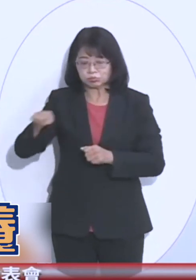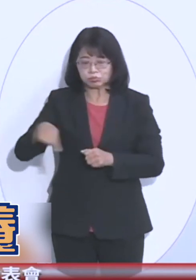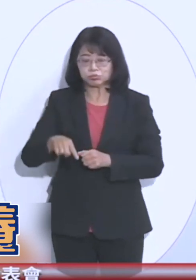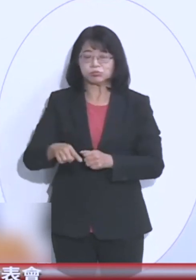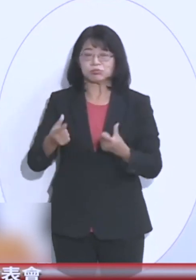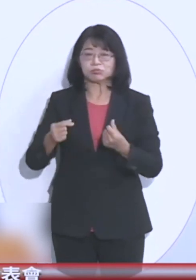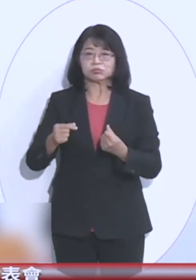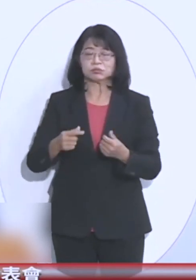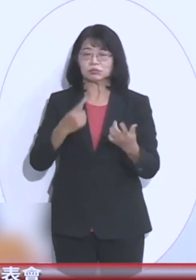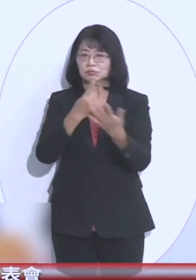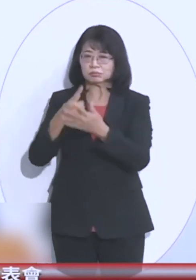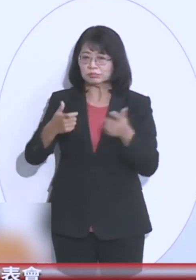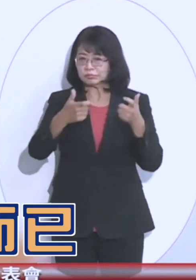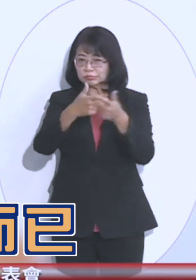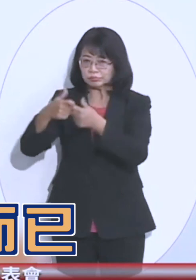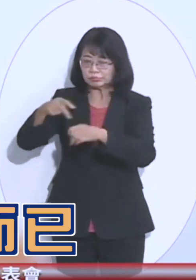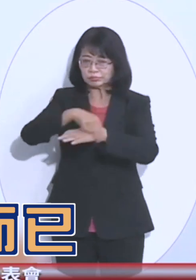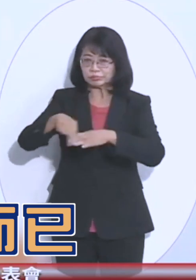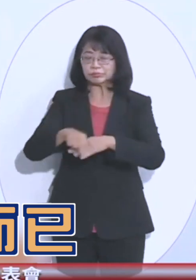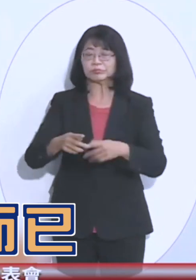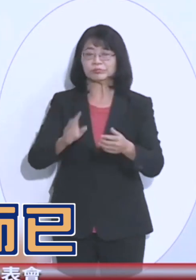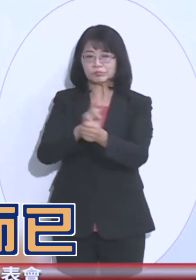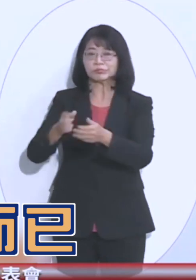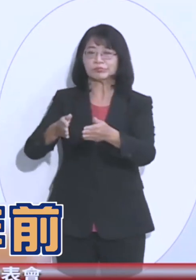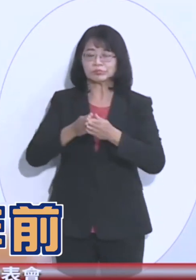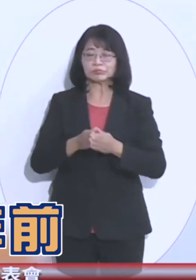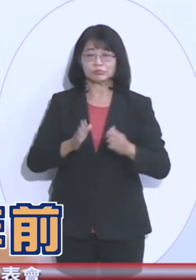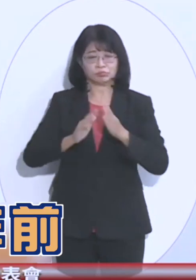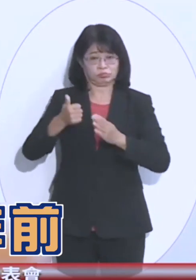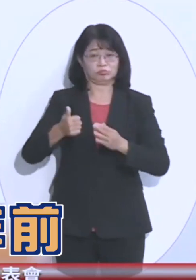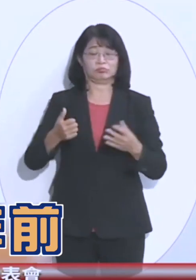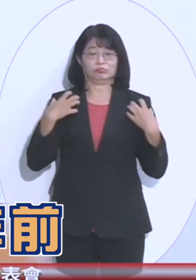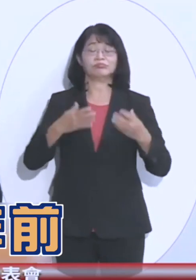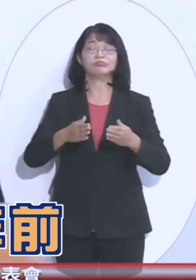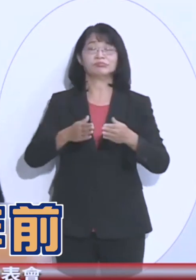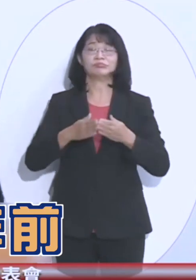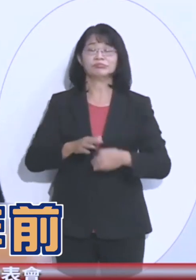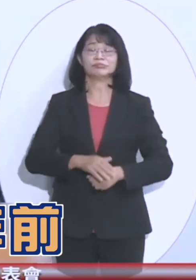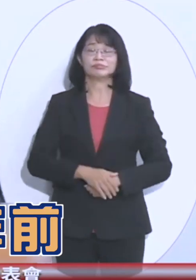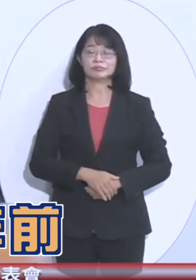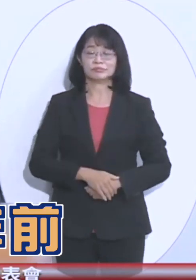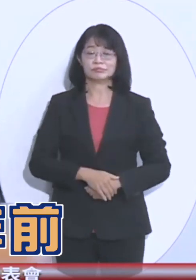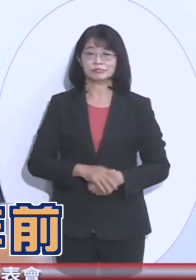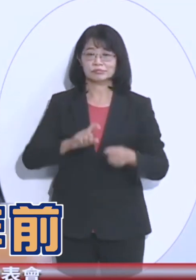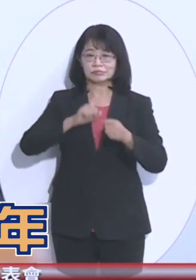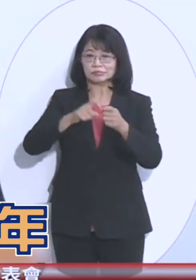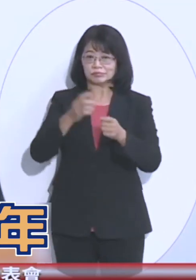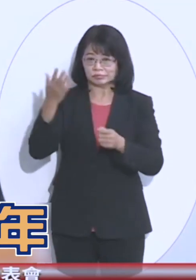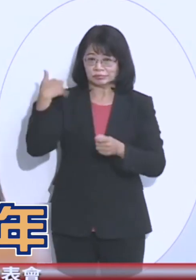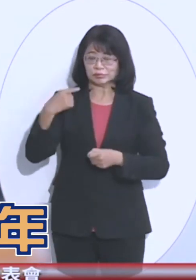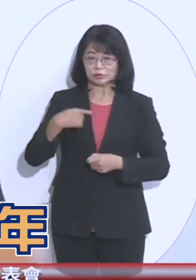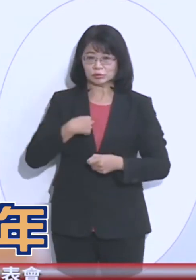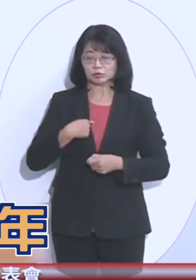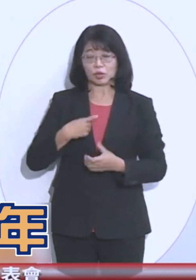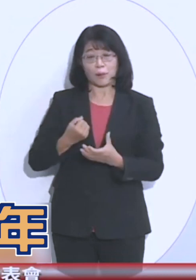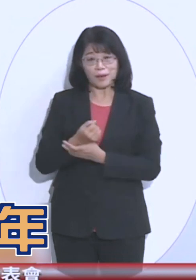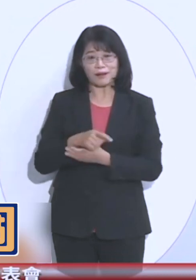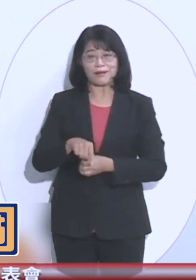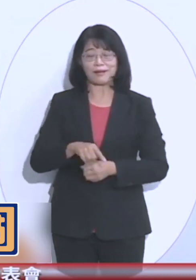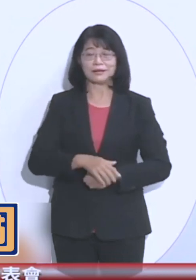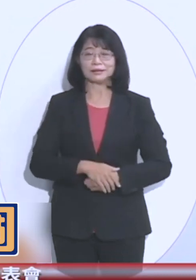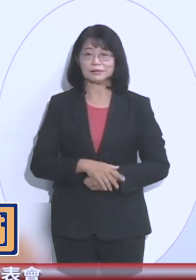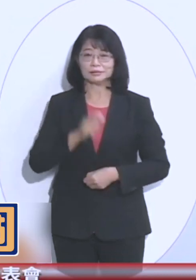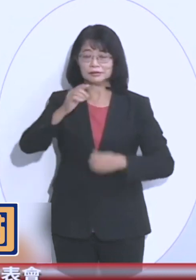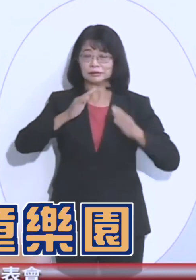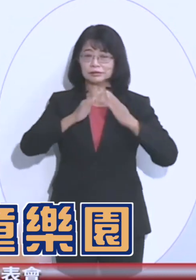养。做一个市长是这个担当的。我会记得在六十年前，我刚出事那天，